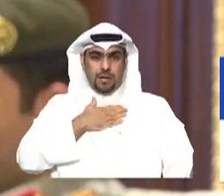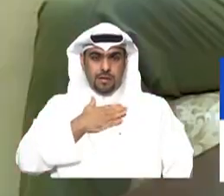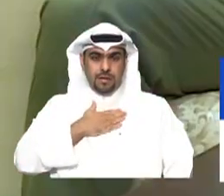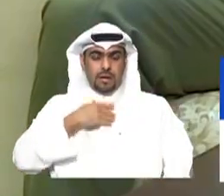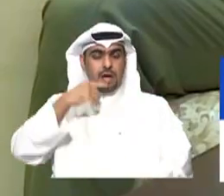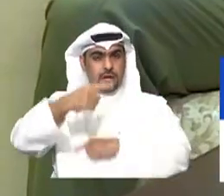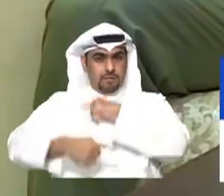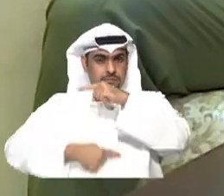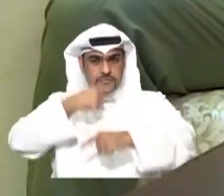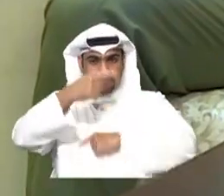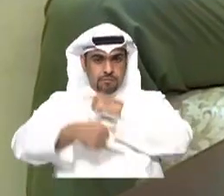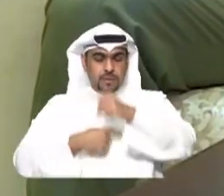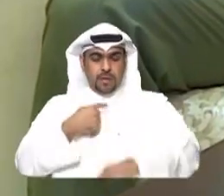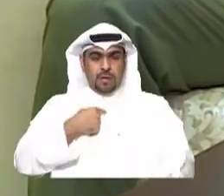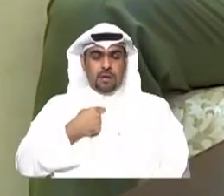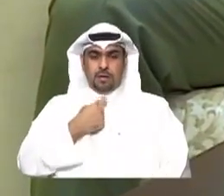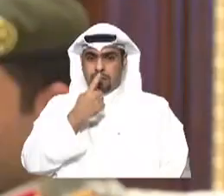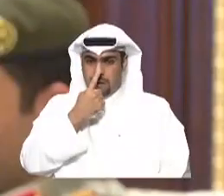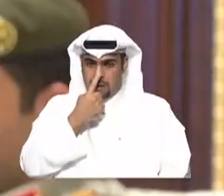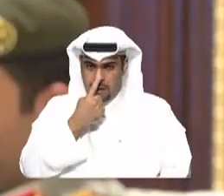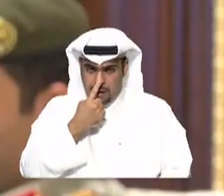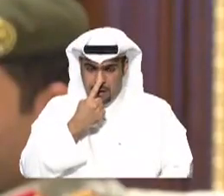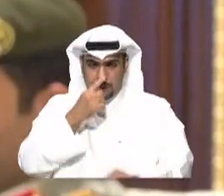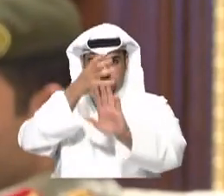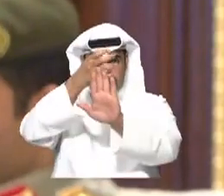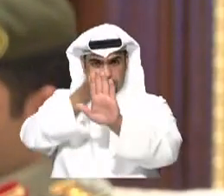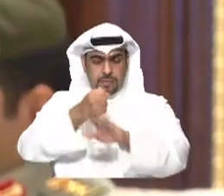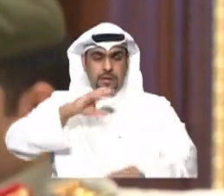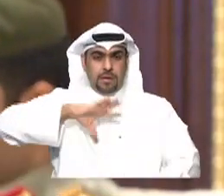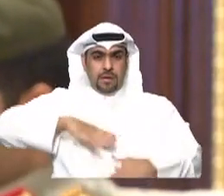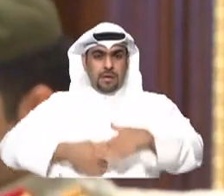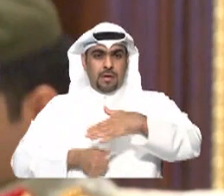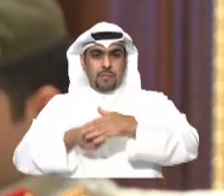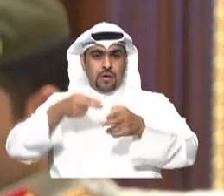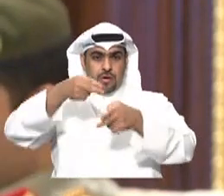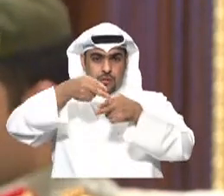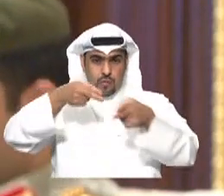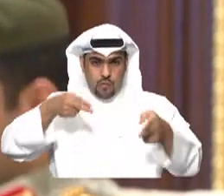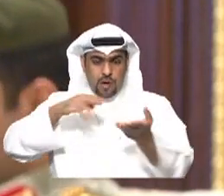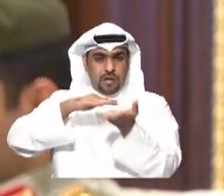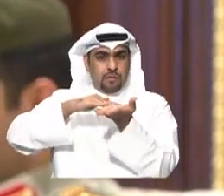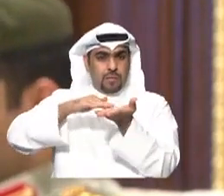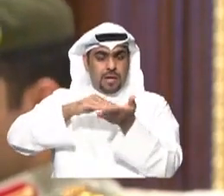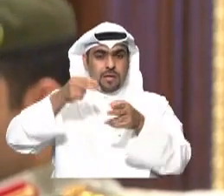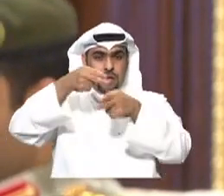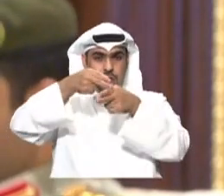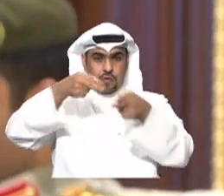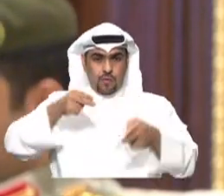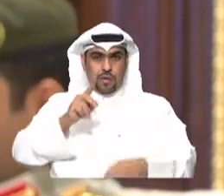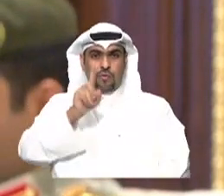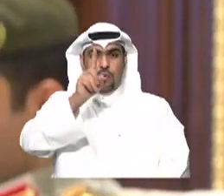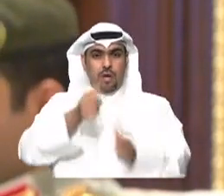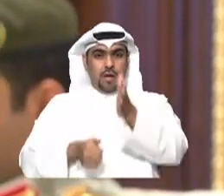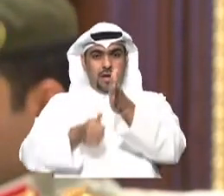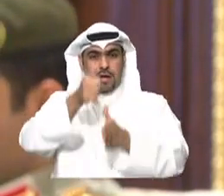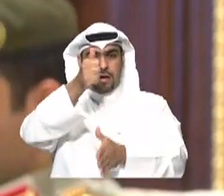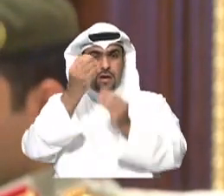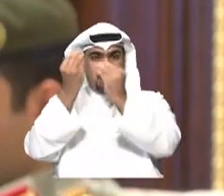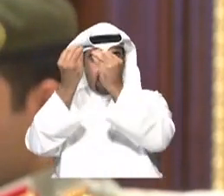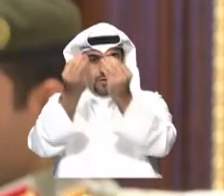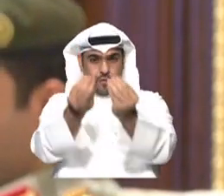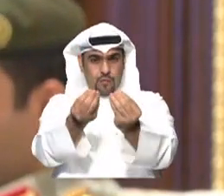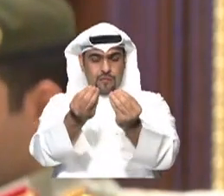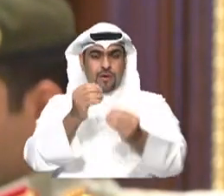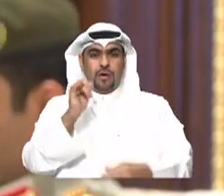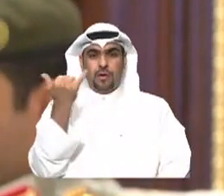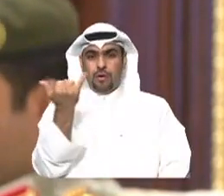اوفياء لوطننا الغالي نزود عنه بالغالي والنفيس ونسال الله لكم التوفيق والسداد لما فيه خير